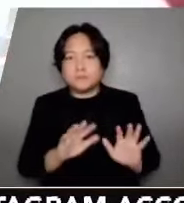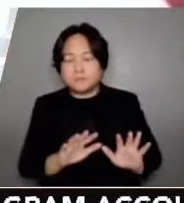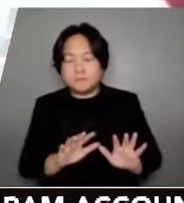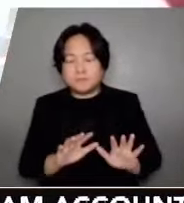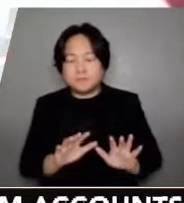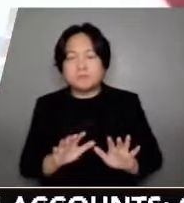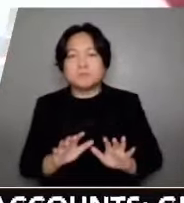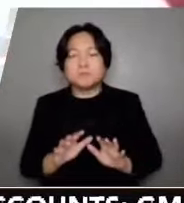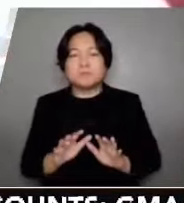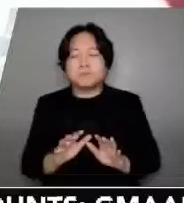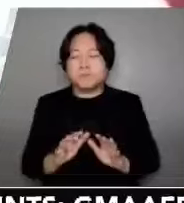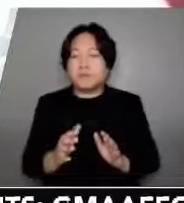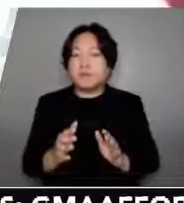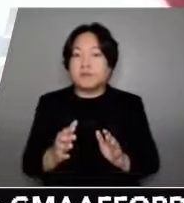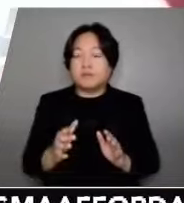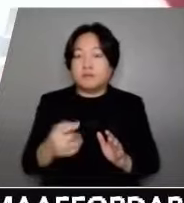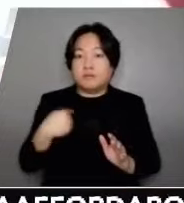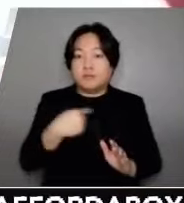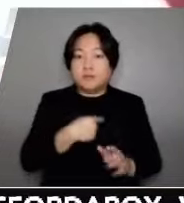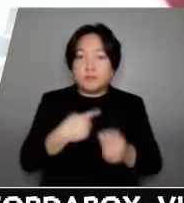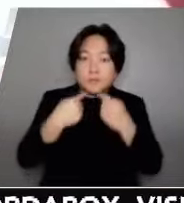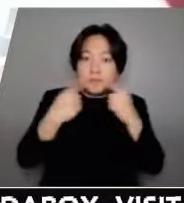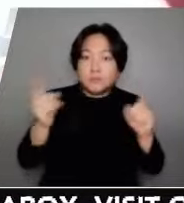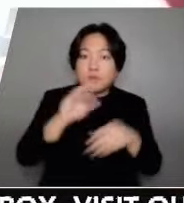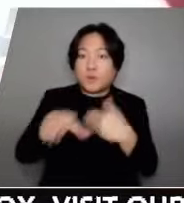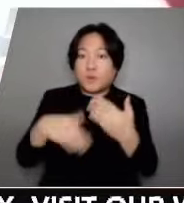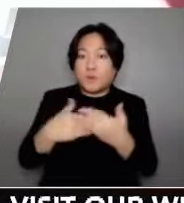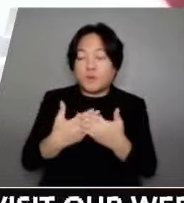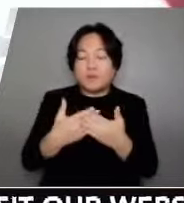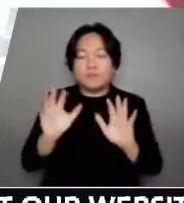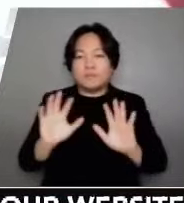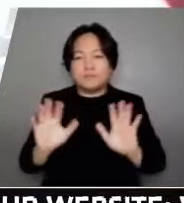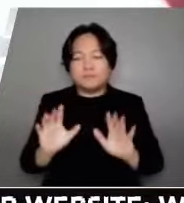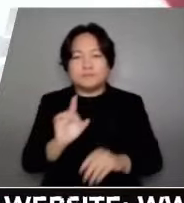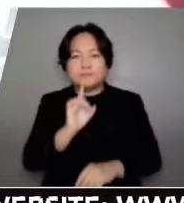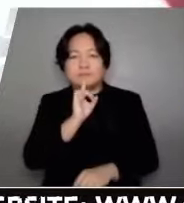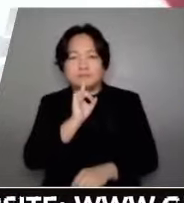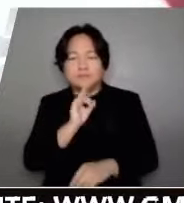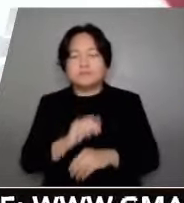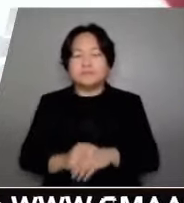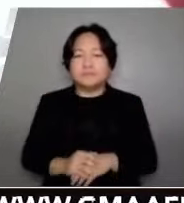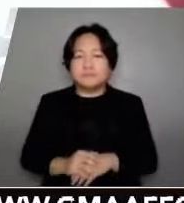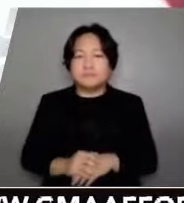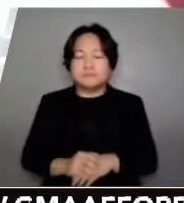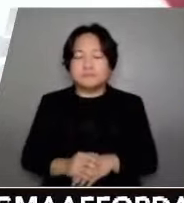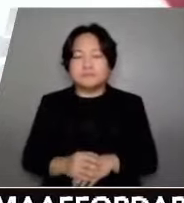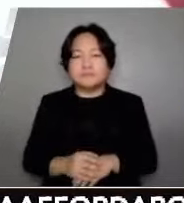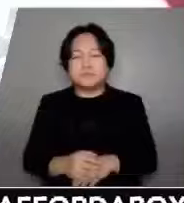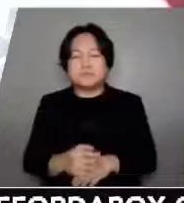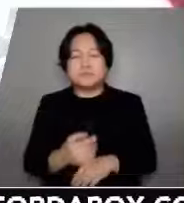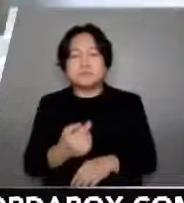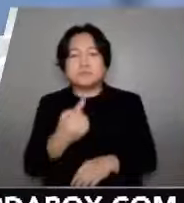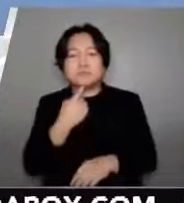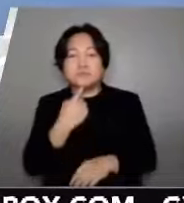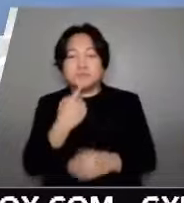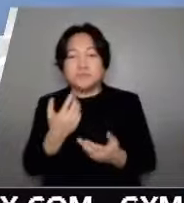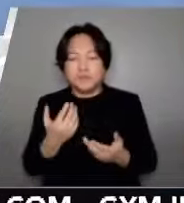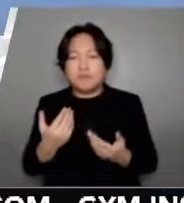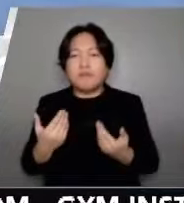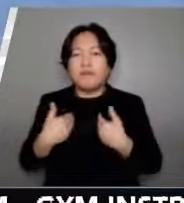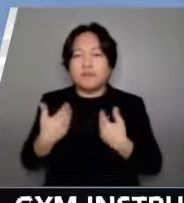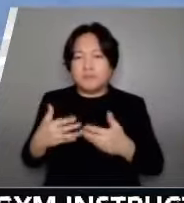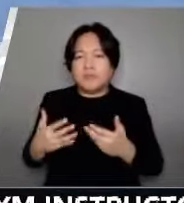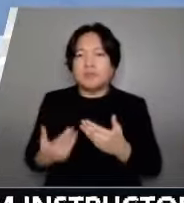Again, we cannot discuss that because when we talk about the how, nandun na po yung ating mga operational matters.